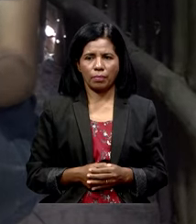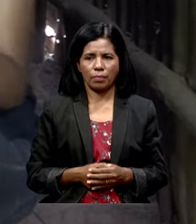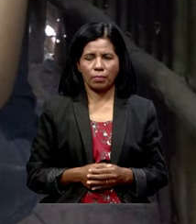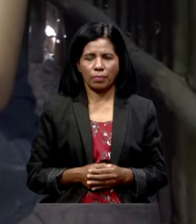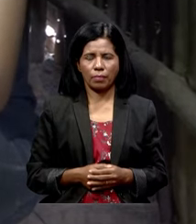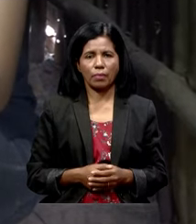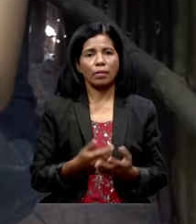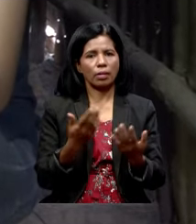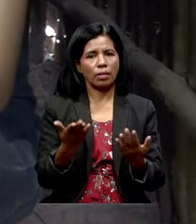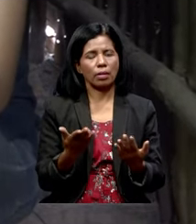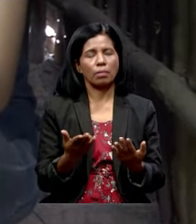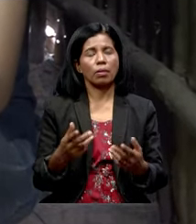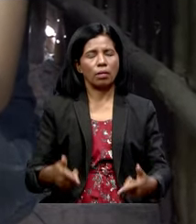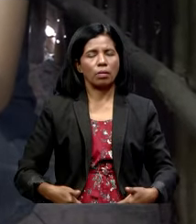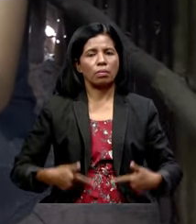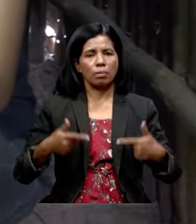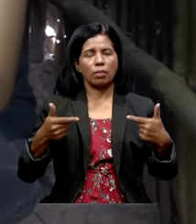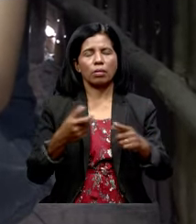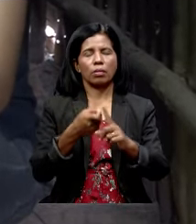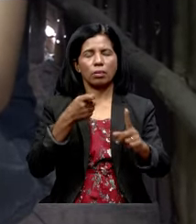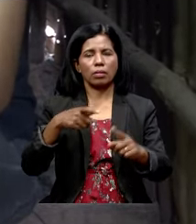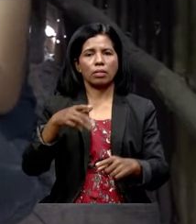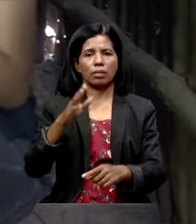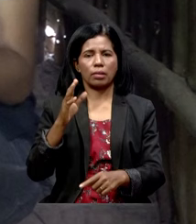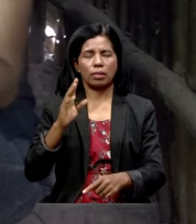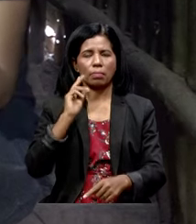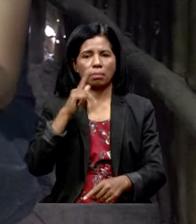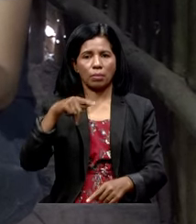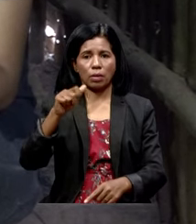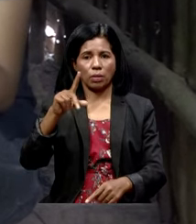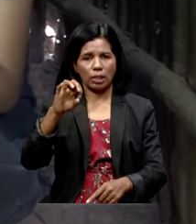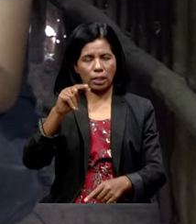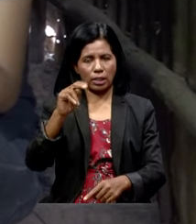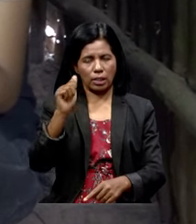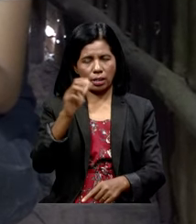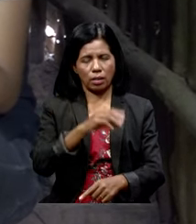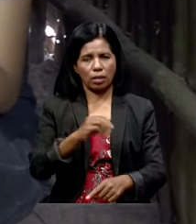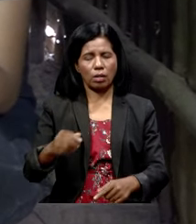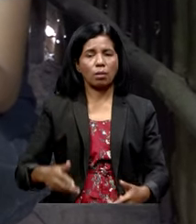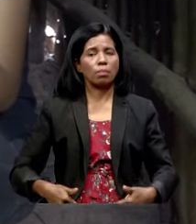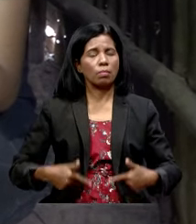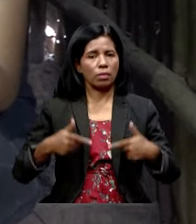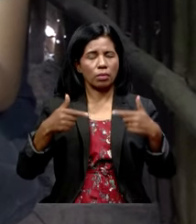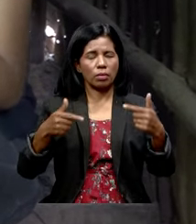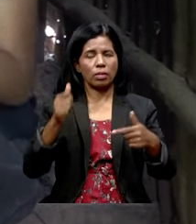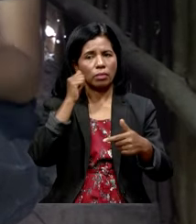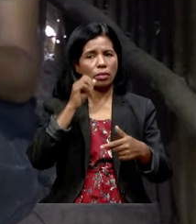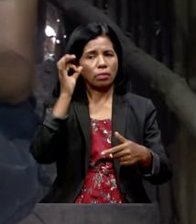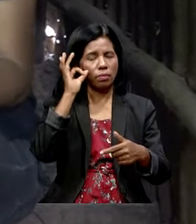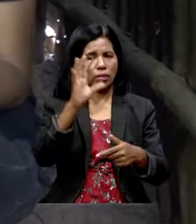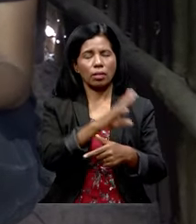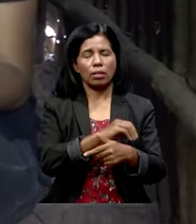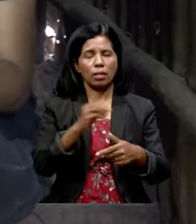Telespectadores, e danema realidade Moris, Husi, Mana Paulina. Ho história Moris, Husi, e não falo que nebe luta mesa deite,